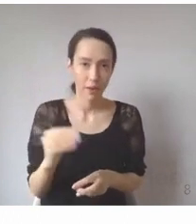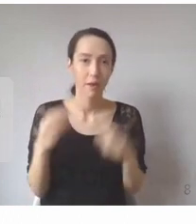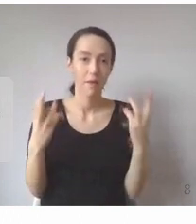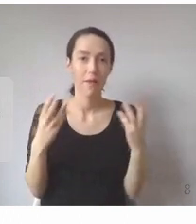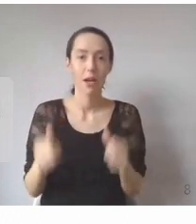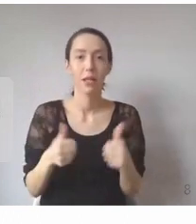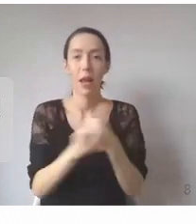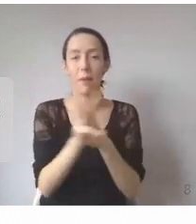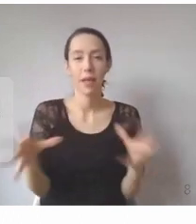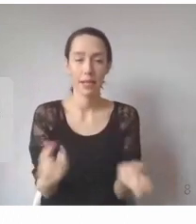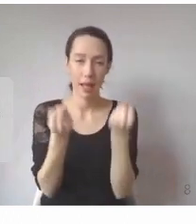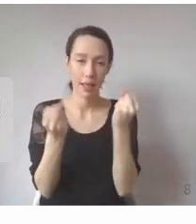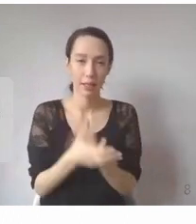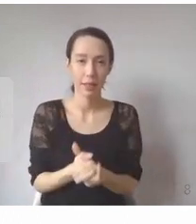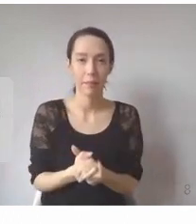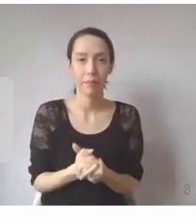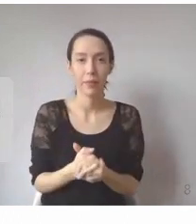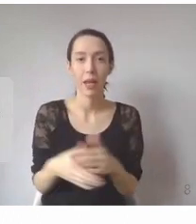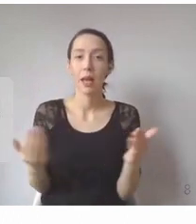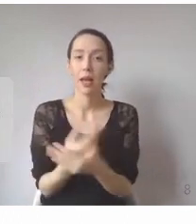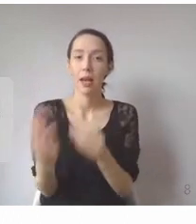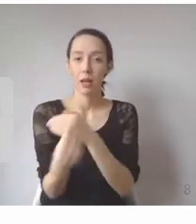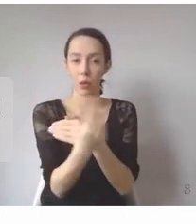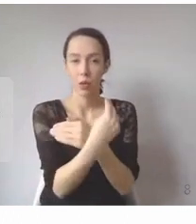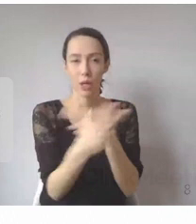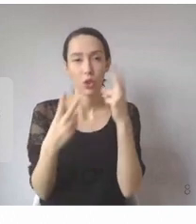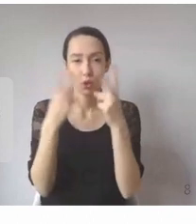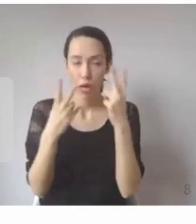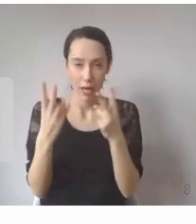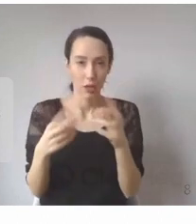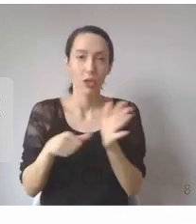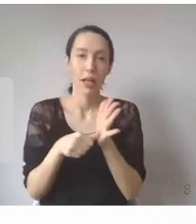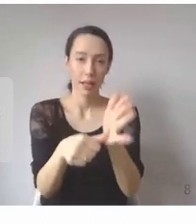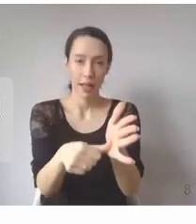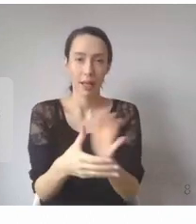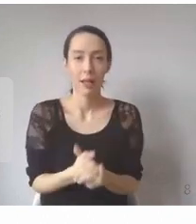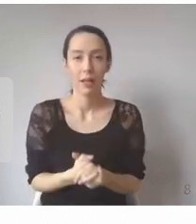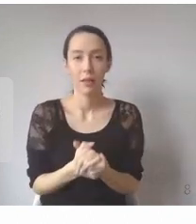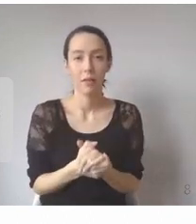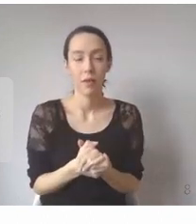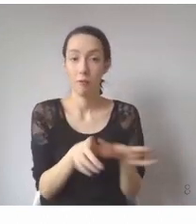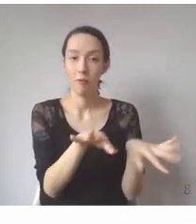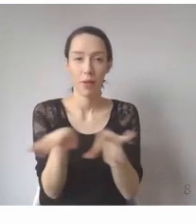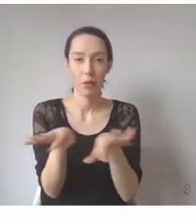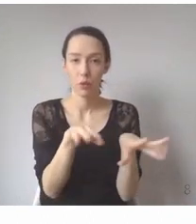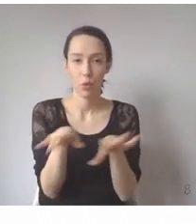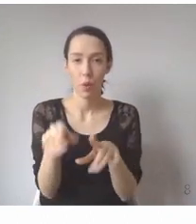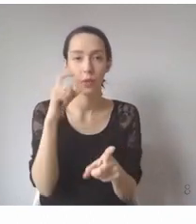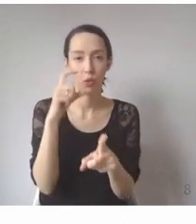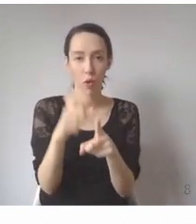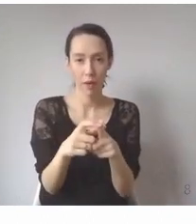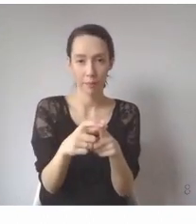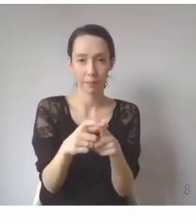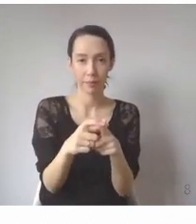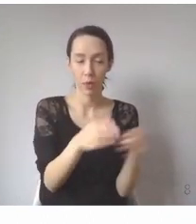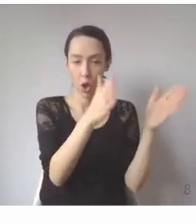chodzi. Rekruterzy, szukając kandydatów na LinkedInie, tworzą określony algorytm. Po prostu